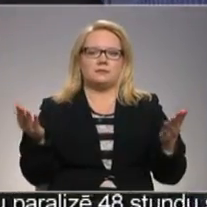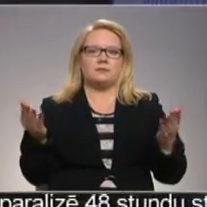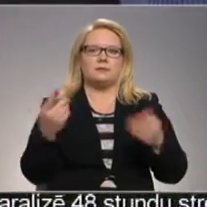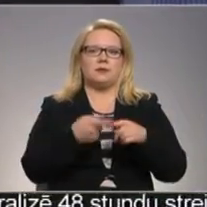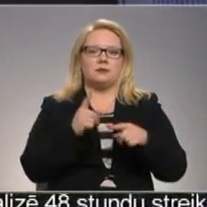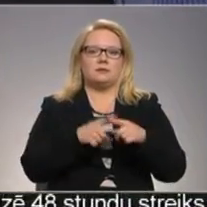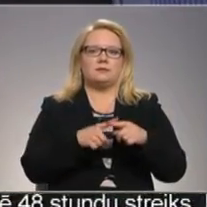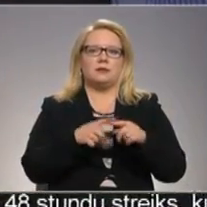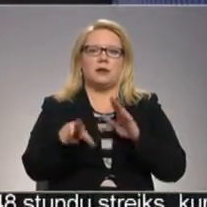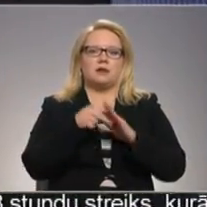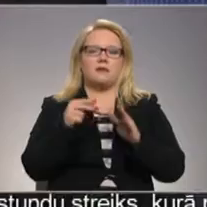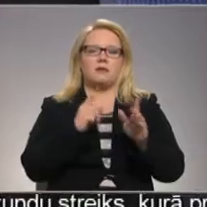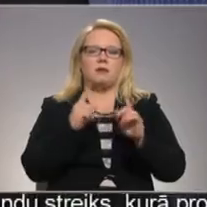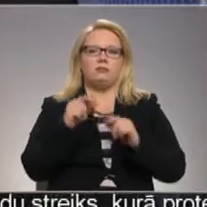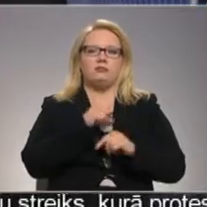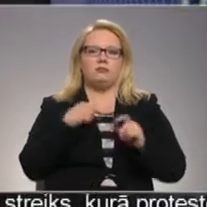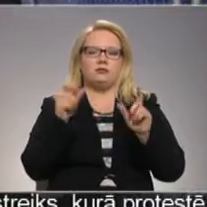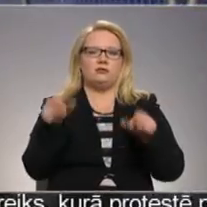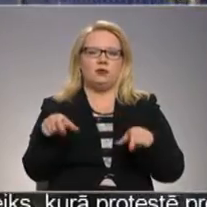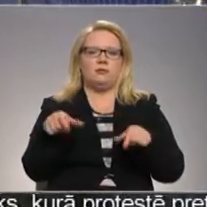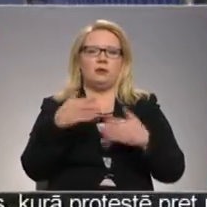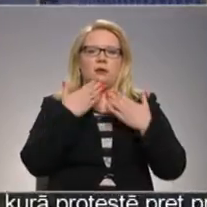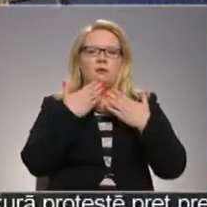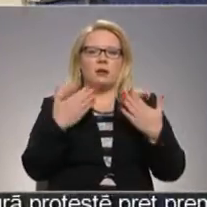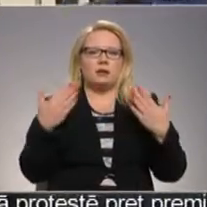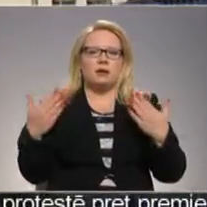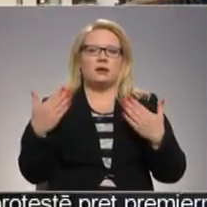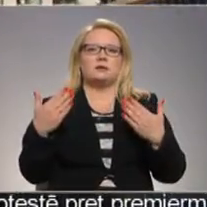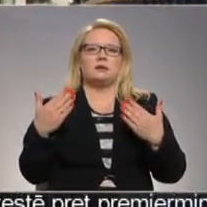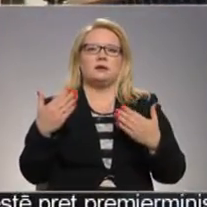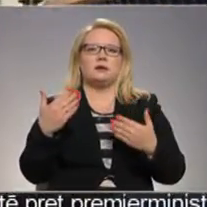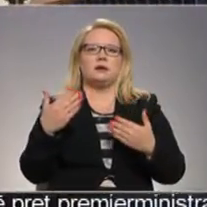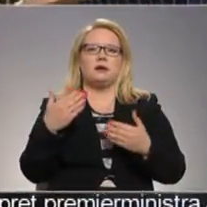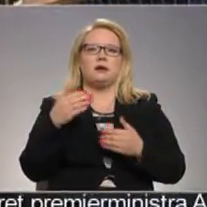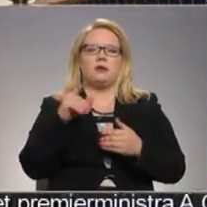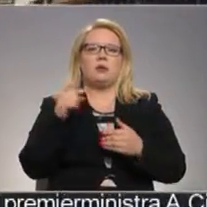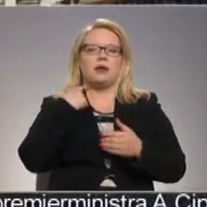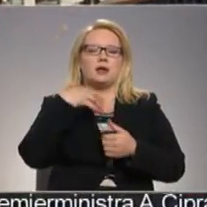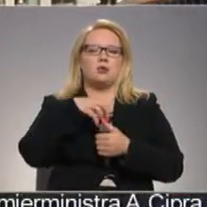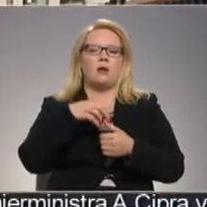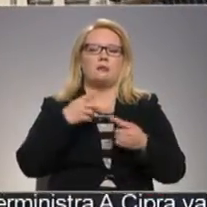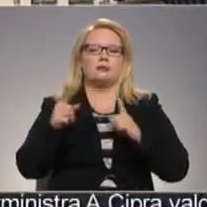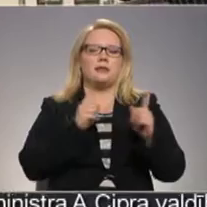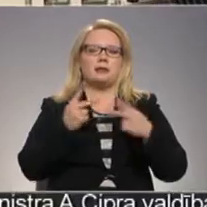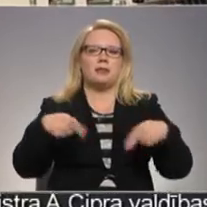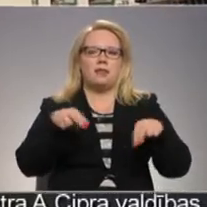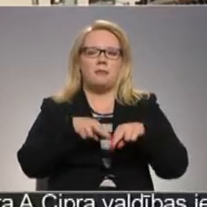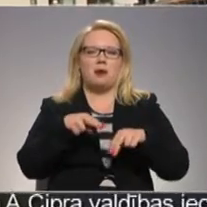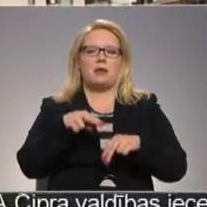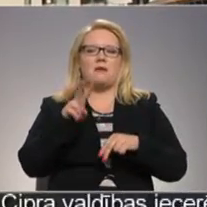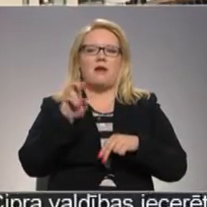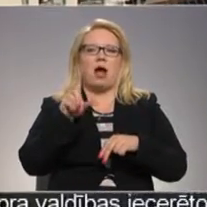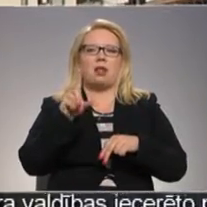Tātad jāizvēlās maršrutu pašiem. Jā, paldies Valpēter kungam no Rīgas domas satiksmes departamenta. Kā jau dzirdējām,